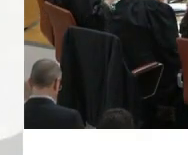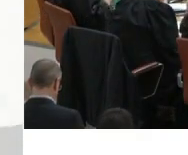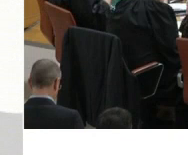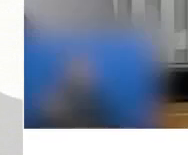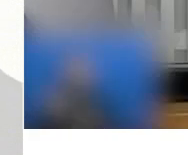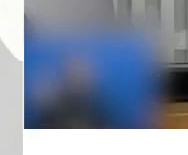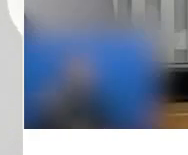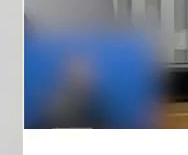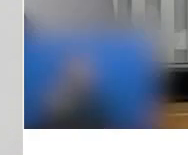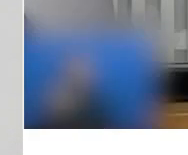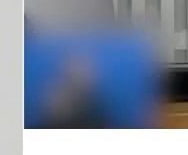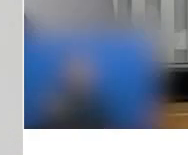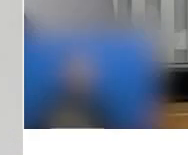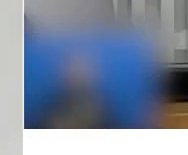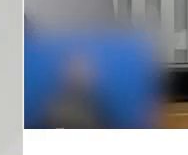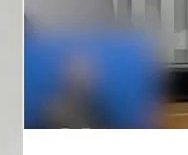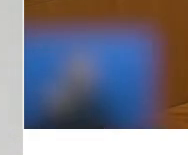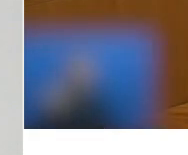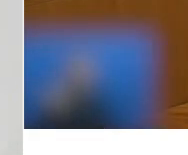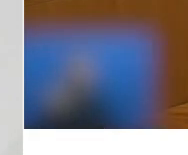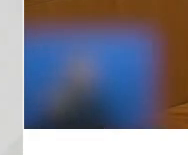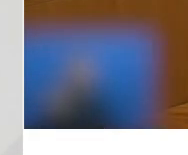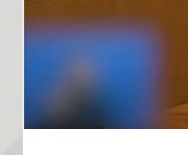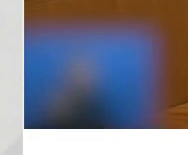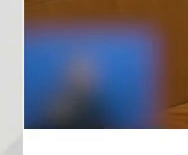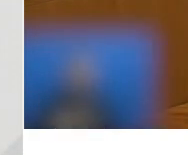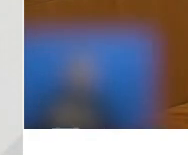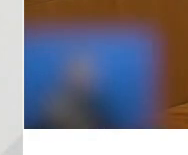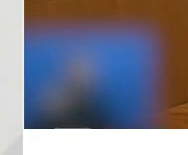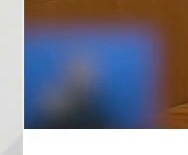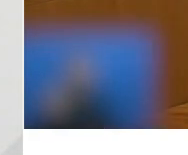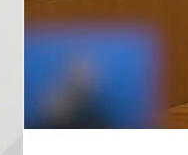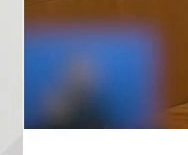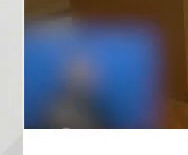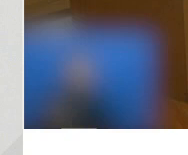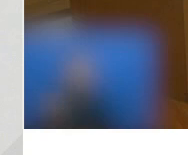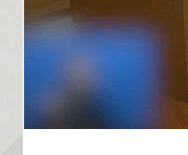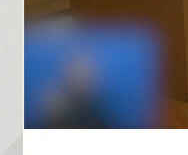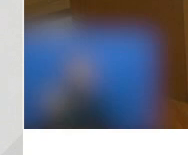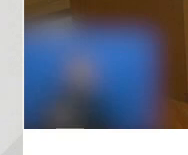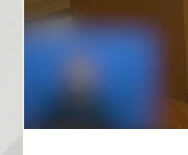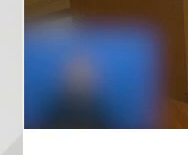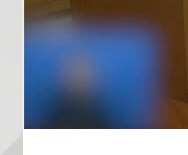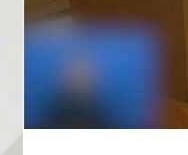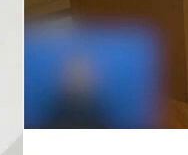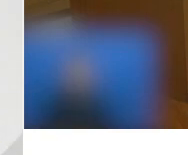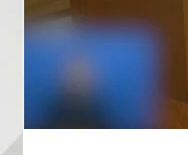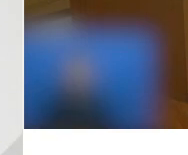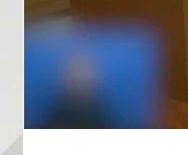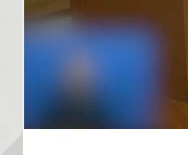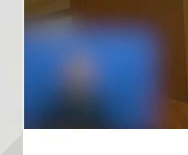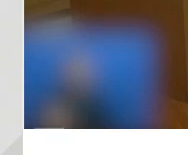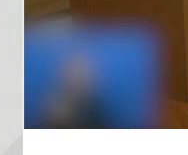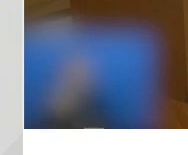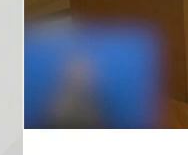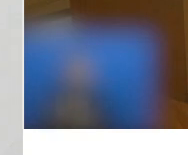דברים שנועדו כדי לאפשר את הקמת הממשלה. זה לא תיקון ראשון שהוא תיקון פרסונלי, ובדרך כלל השיקול הזה ששיקול פרסונלי זה לא